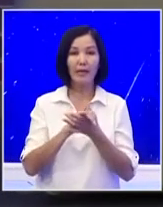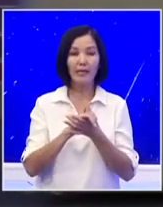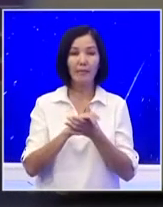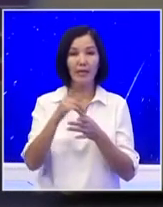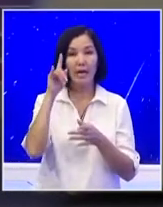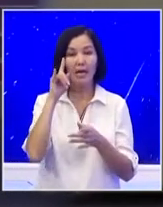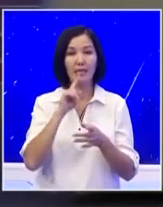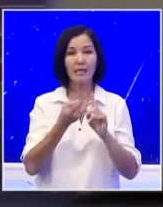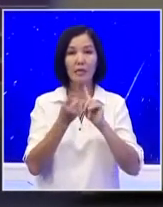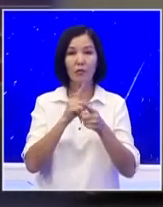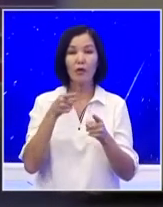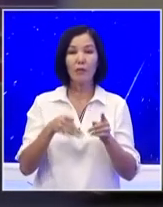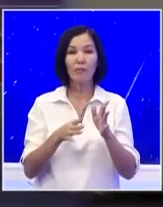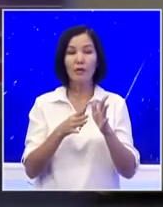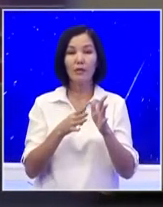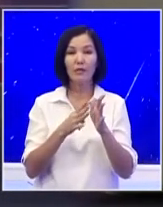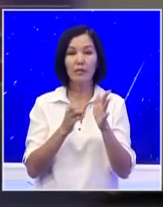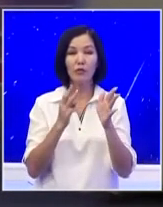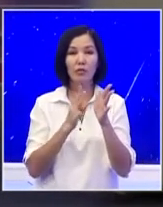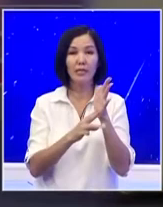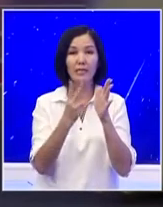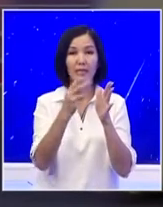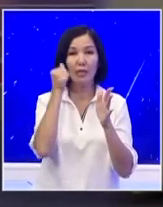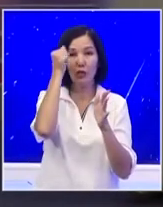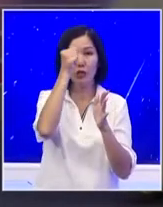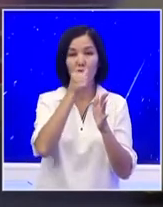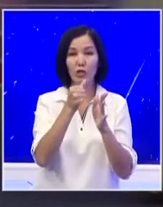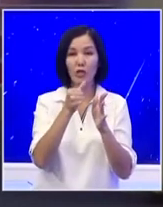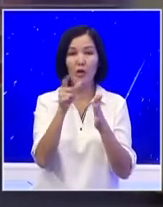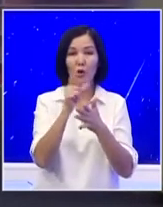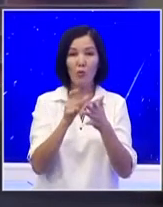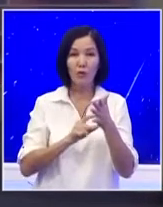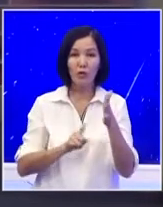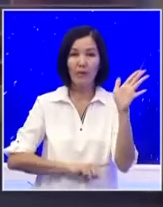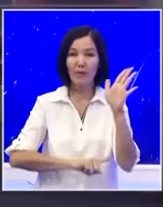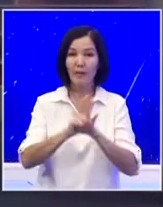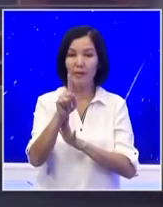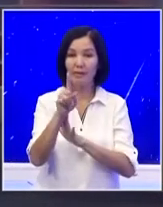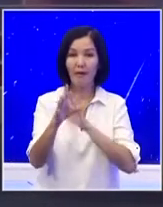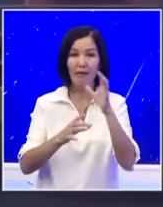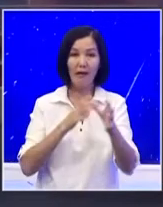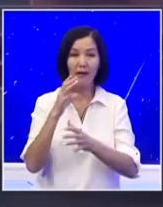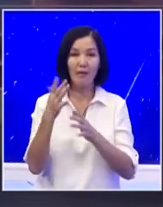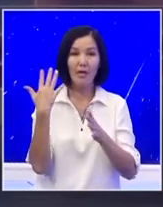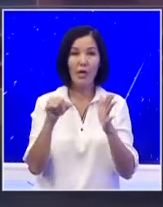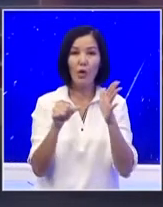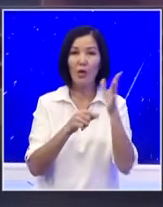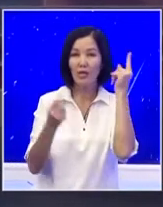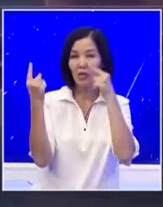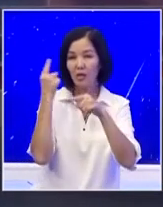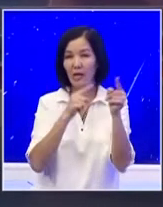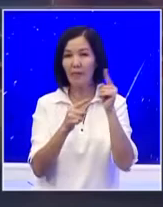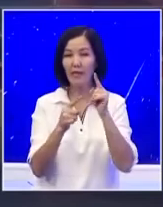ақын 1882 жылы дәл осы жырдан бастаған дейді. Абай әлем қазынасынан 56 шығарманы